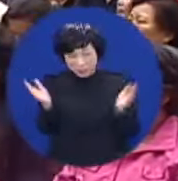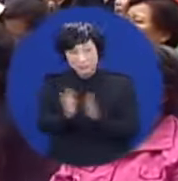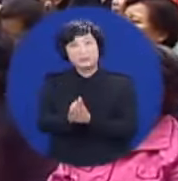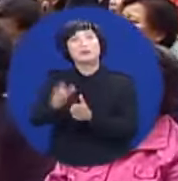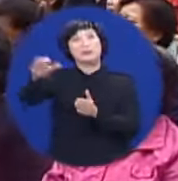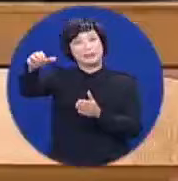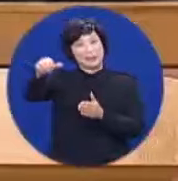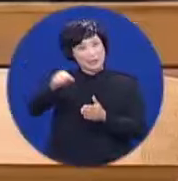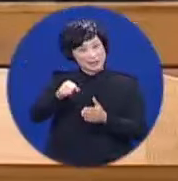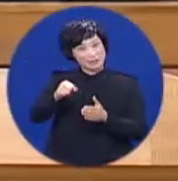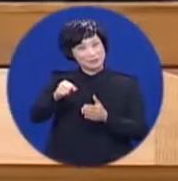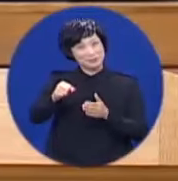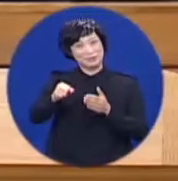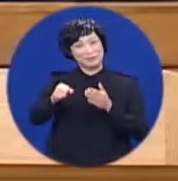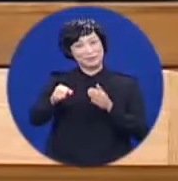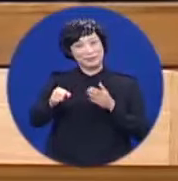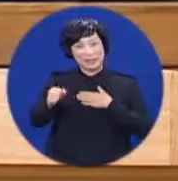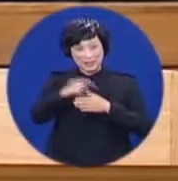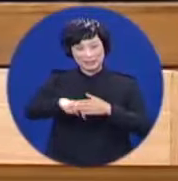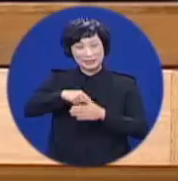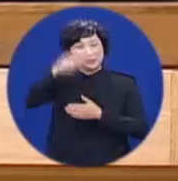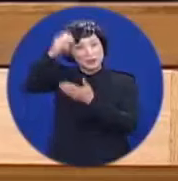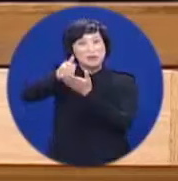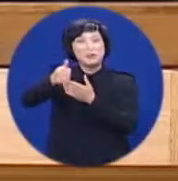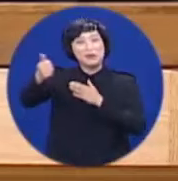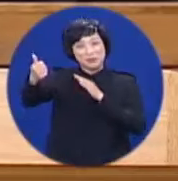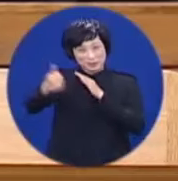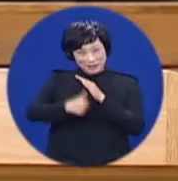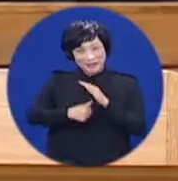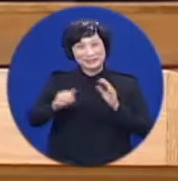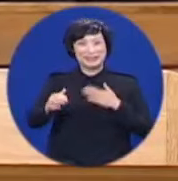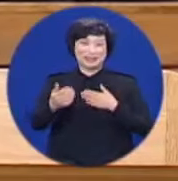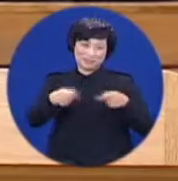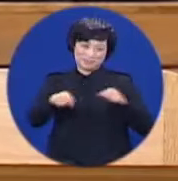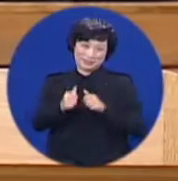가지고 성령님이 내 안에 와 계시니